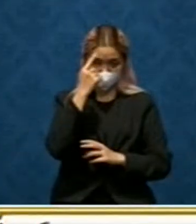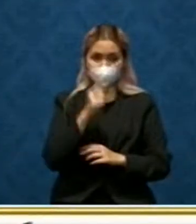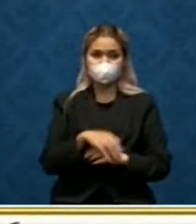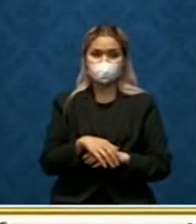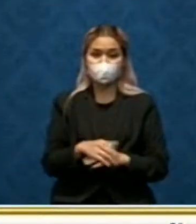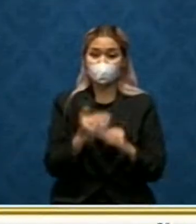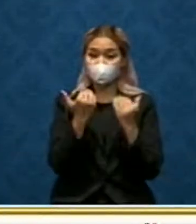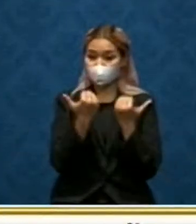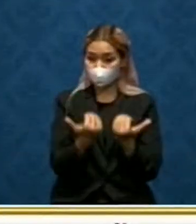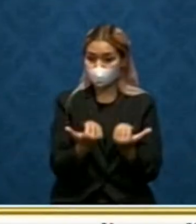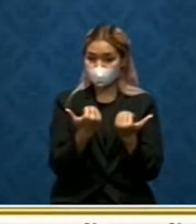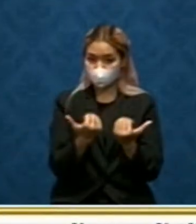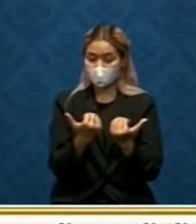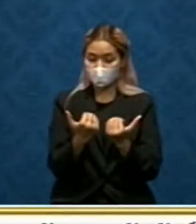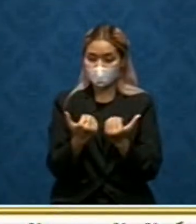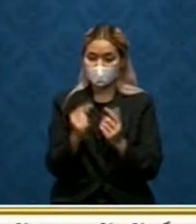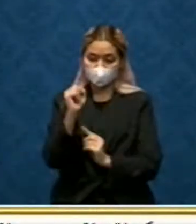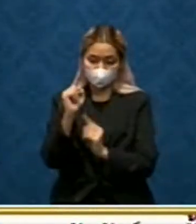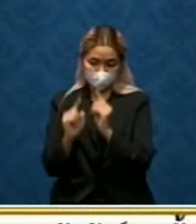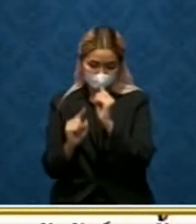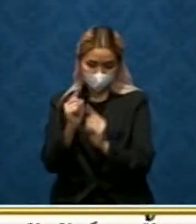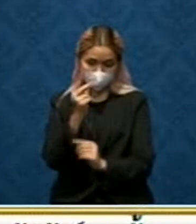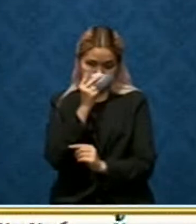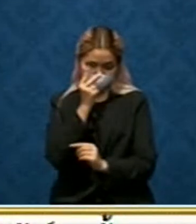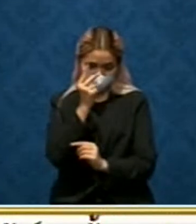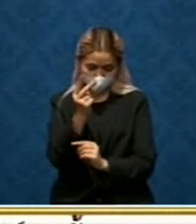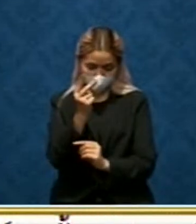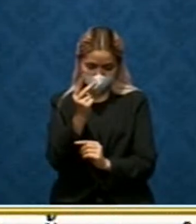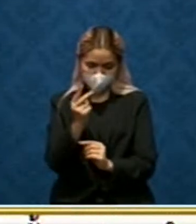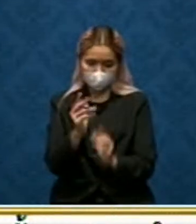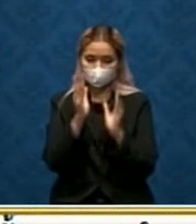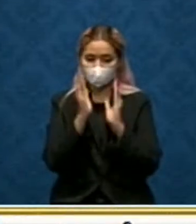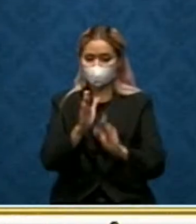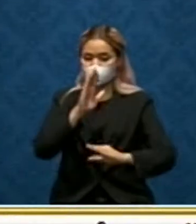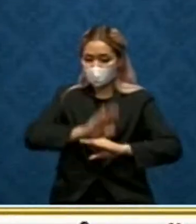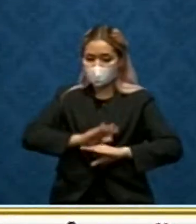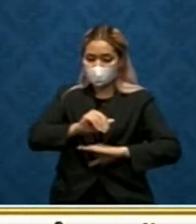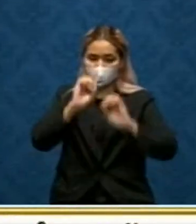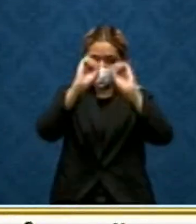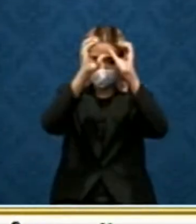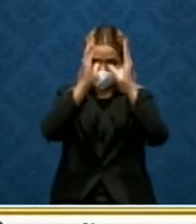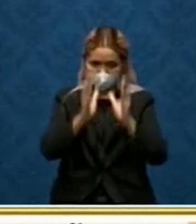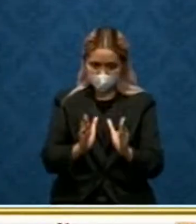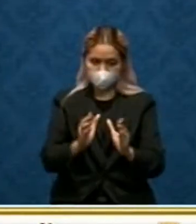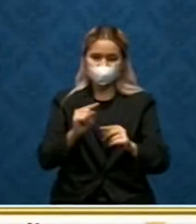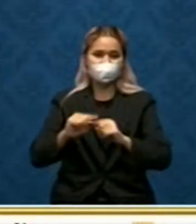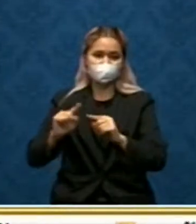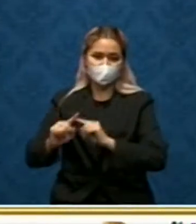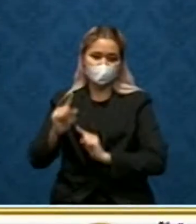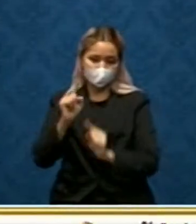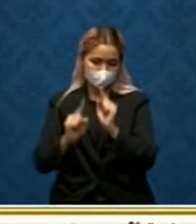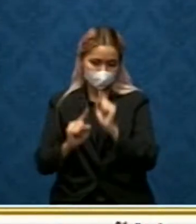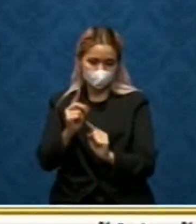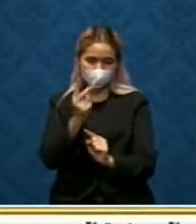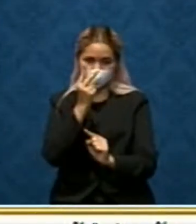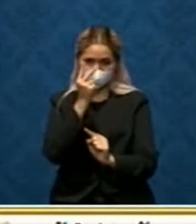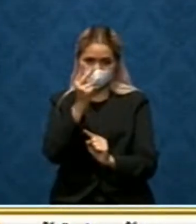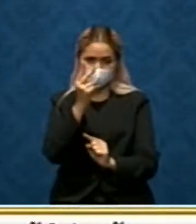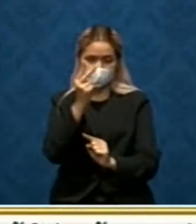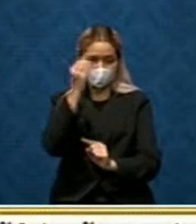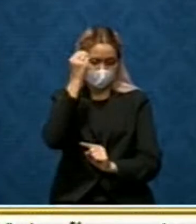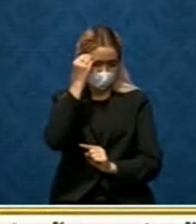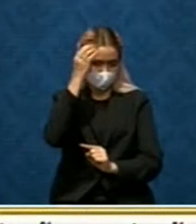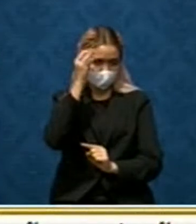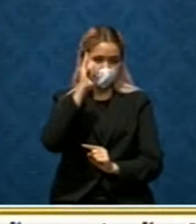วันนี้การวัดศักยภาพมนุษย์ครูบาอจาร์นักวิชาการเขาวัดกัอยู่เขาเรีกว่ามี IQ,